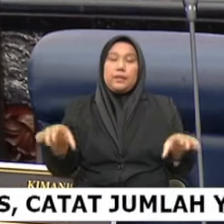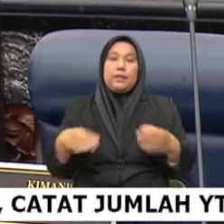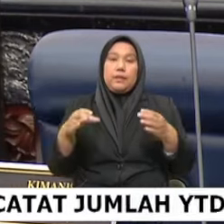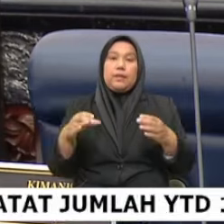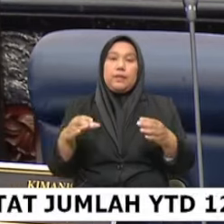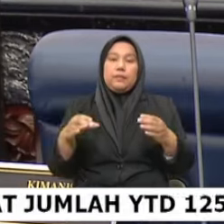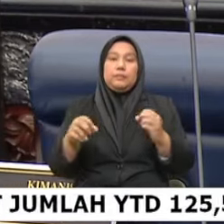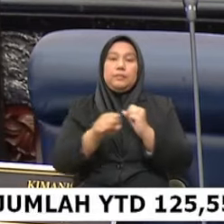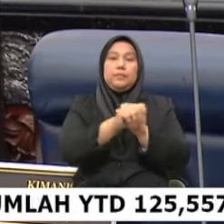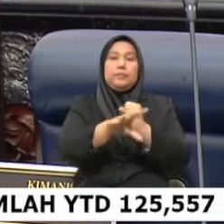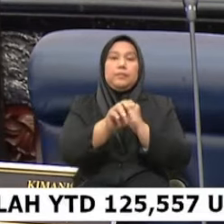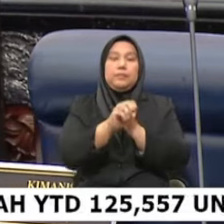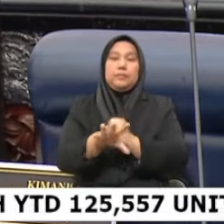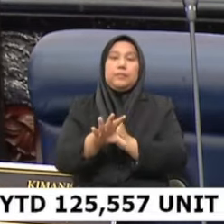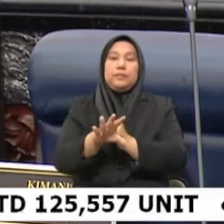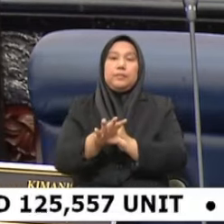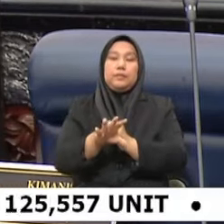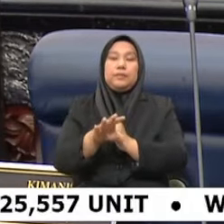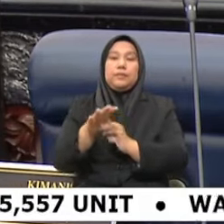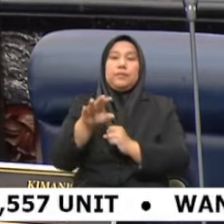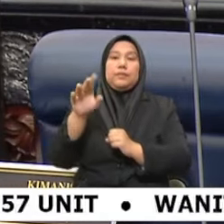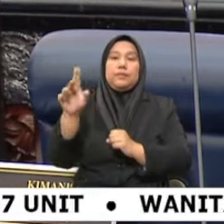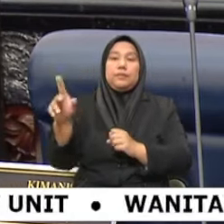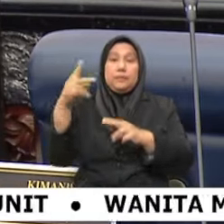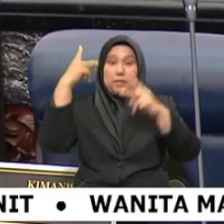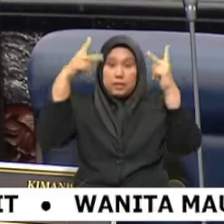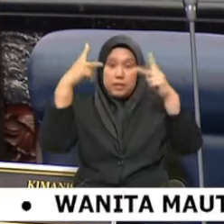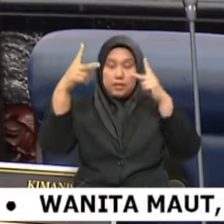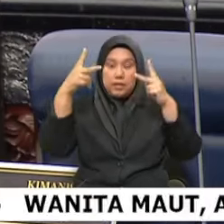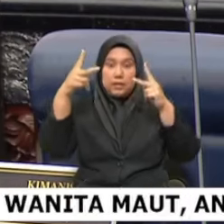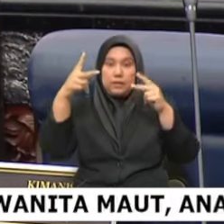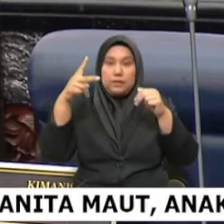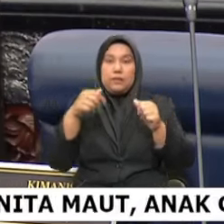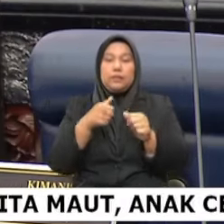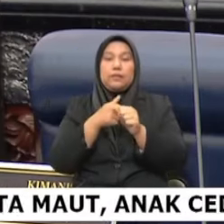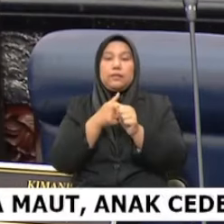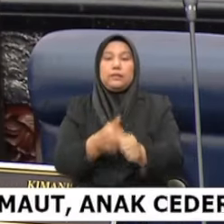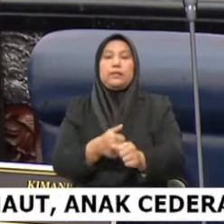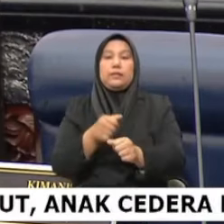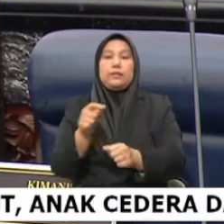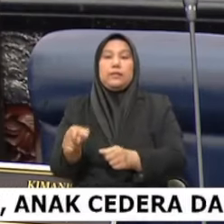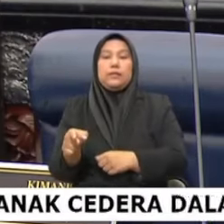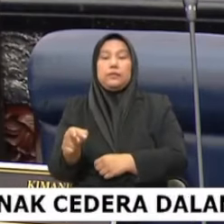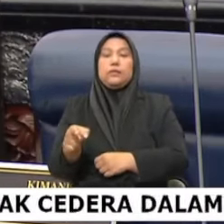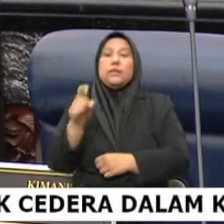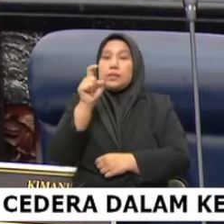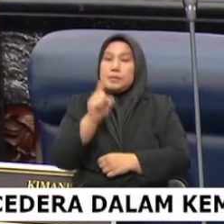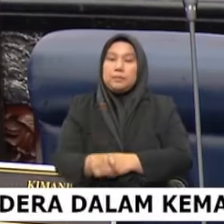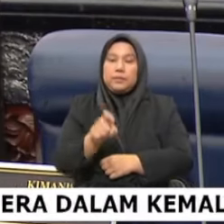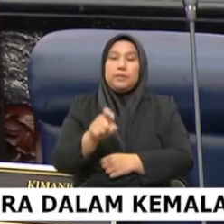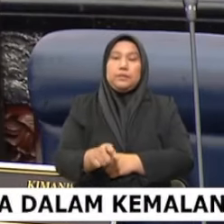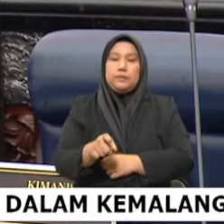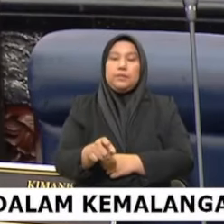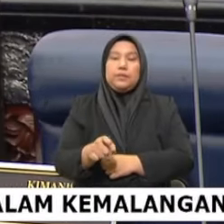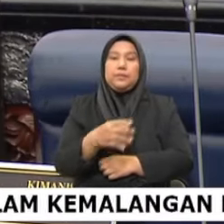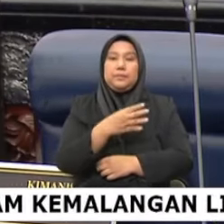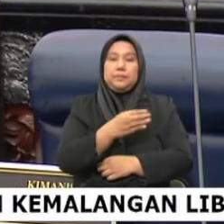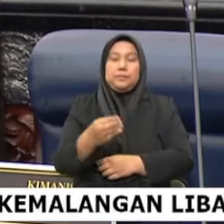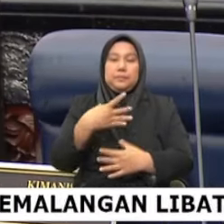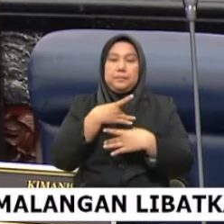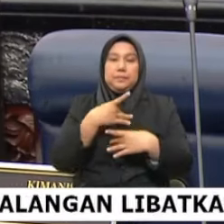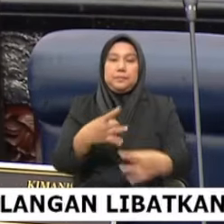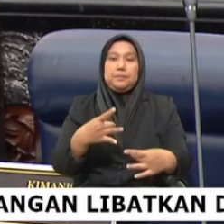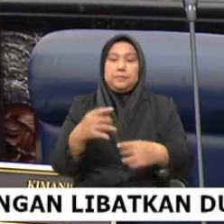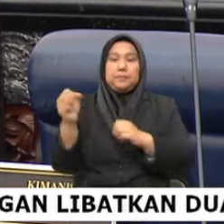dan pemasaran package-package pelancongan berteraskan special interest dan niche. Strategi